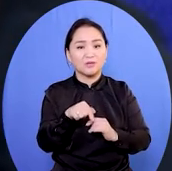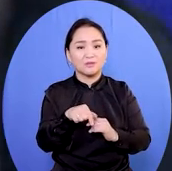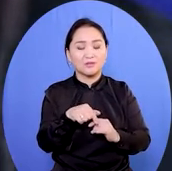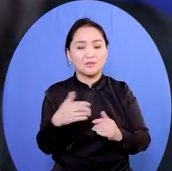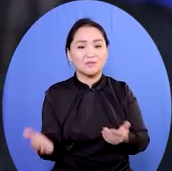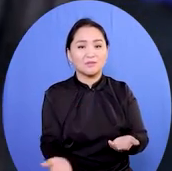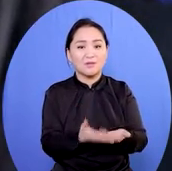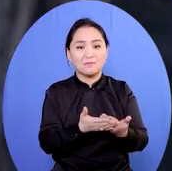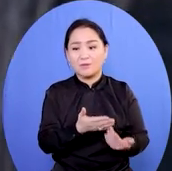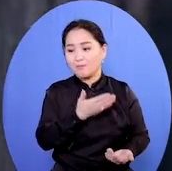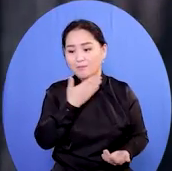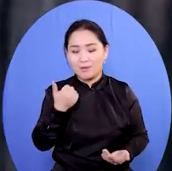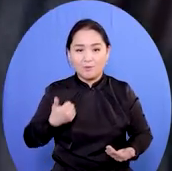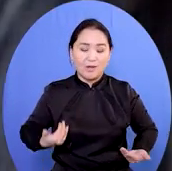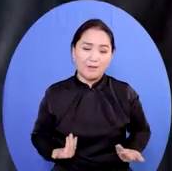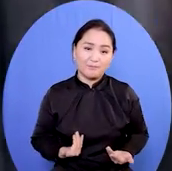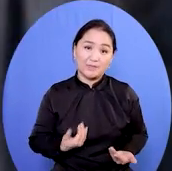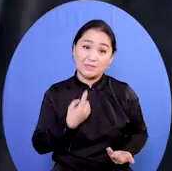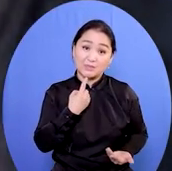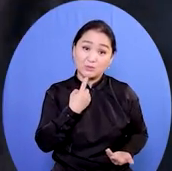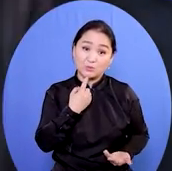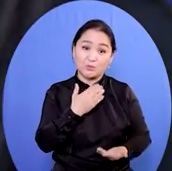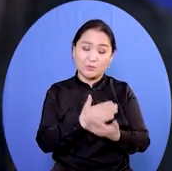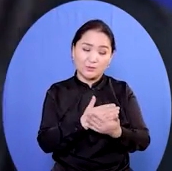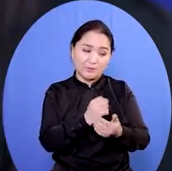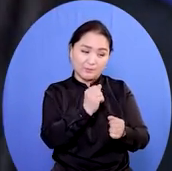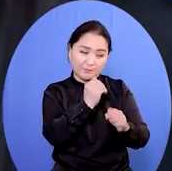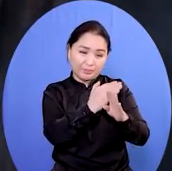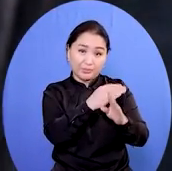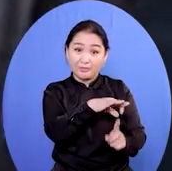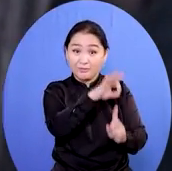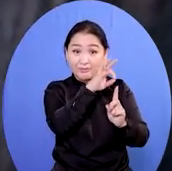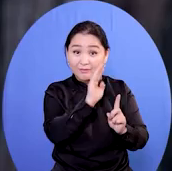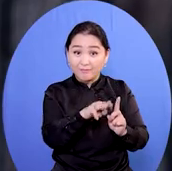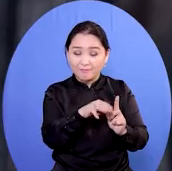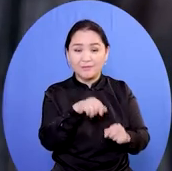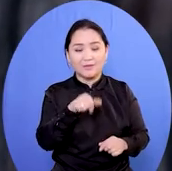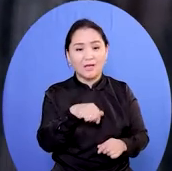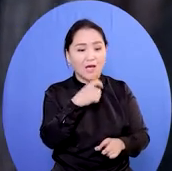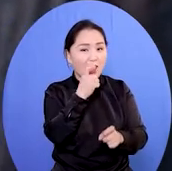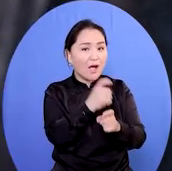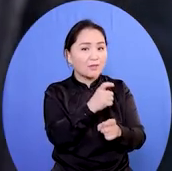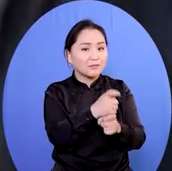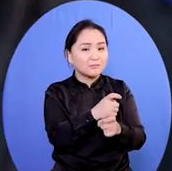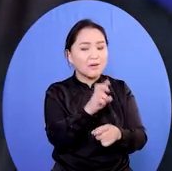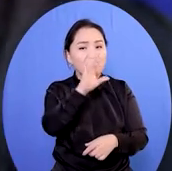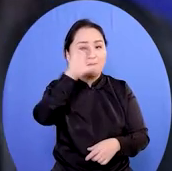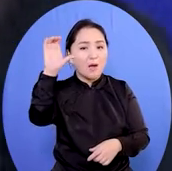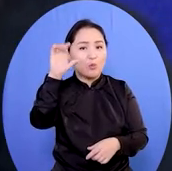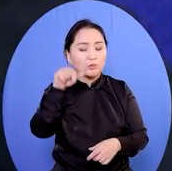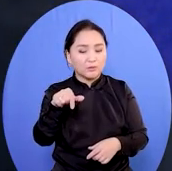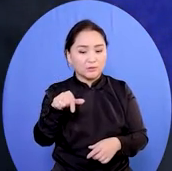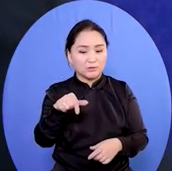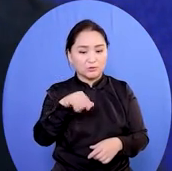энэ дэмжлэггүйгээр бас амьдрахад хэцүү хүмүүсийг л онилж сонгож байгаа. Гэхдээ тэр хүмүүс халамжийн одоо